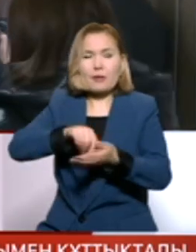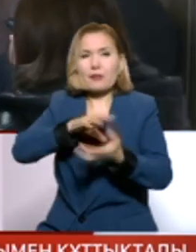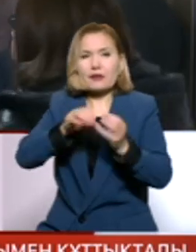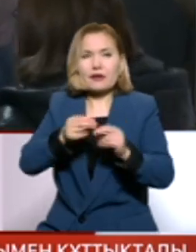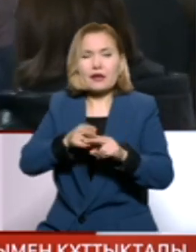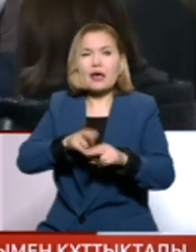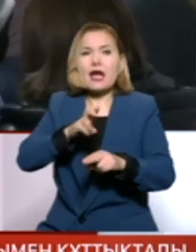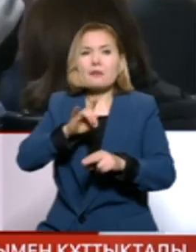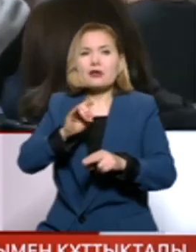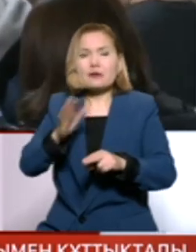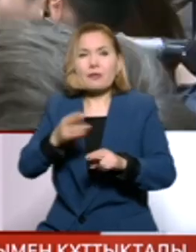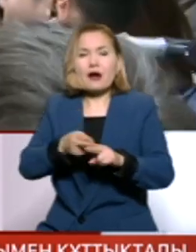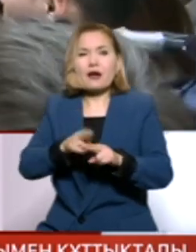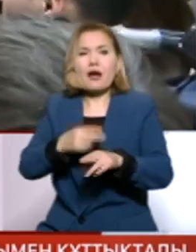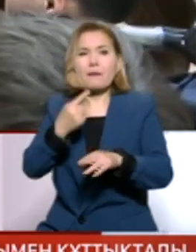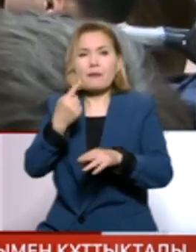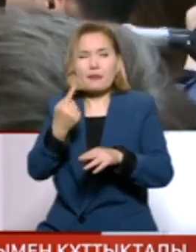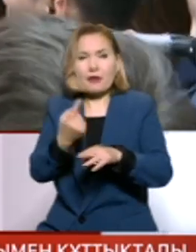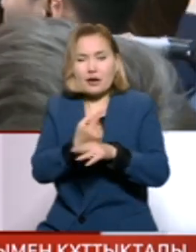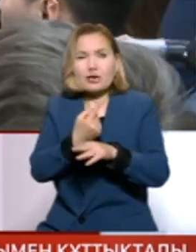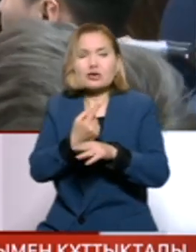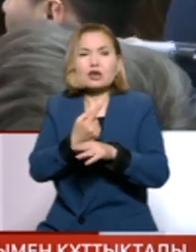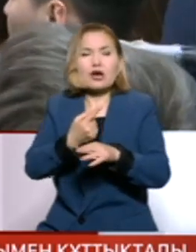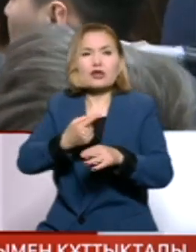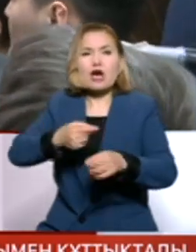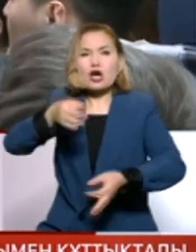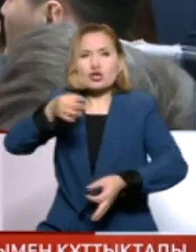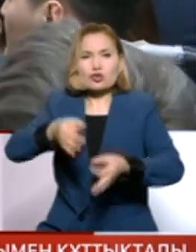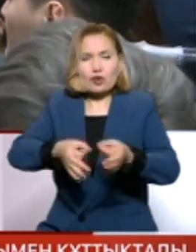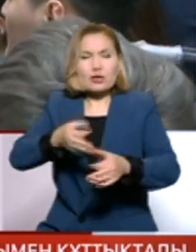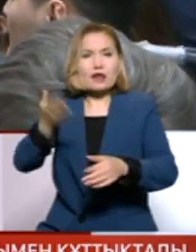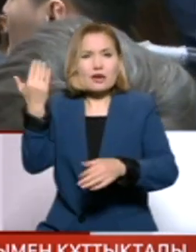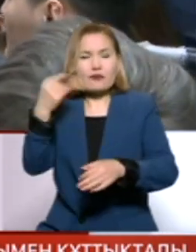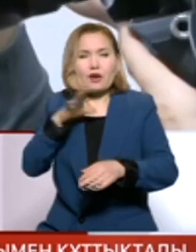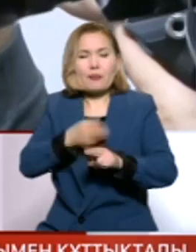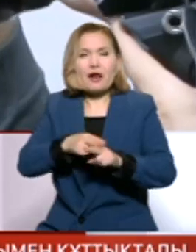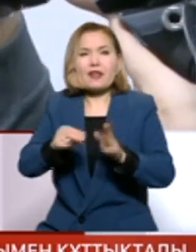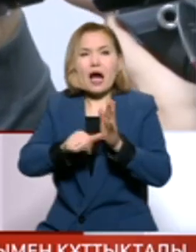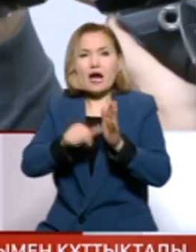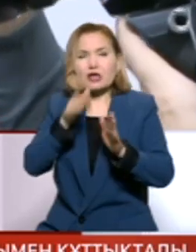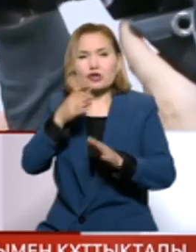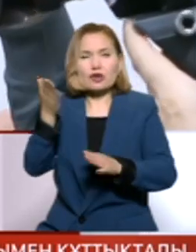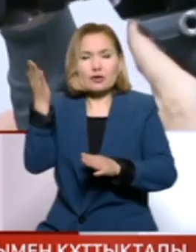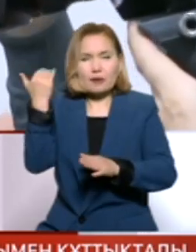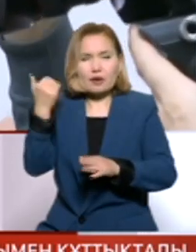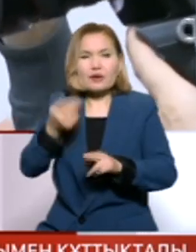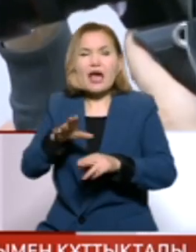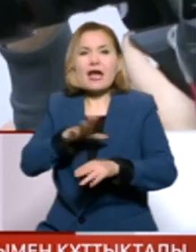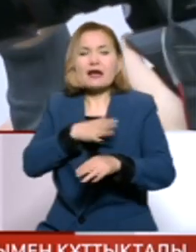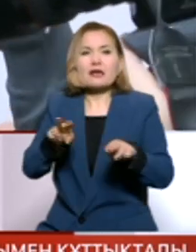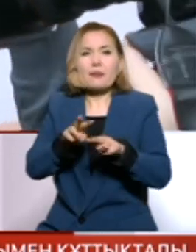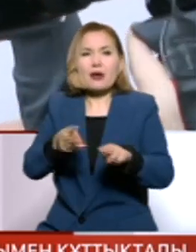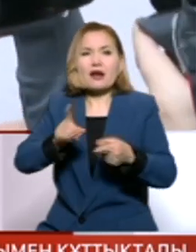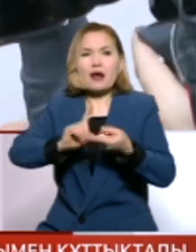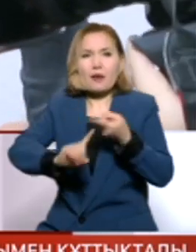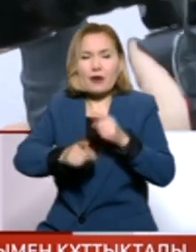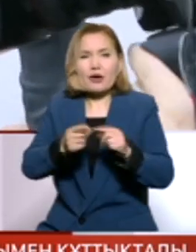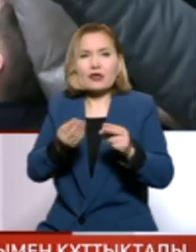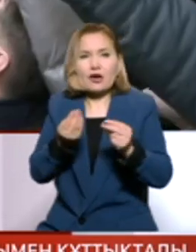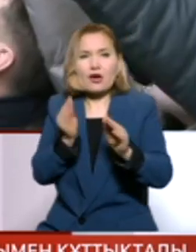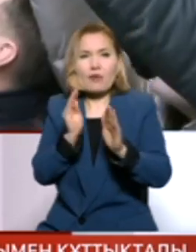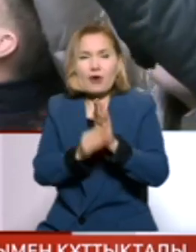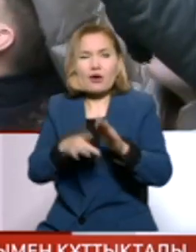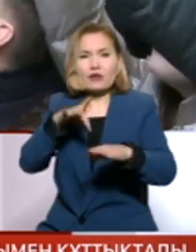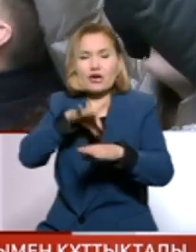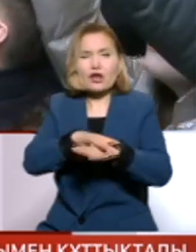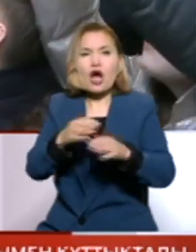Қуаныш Бишімбаевқа қатысты алғашқы соты емес. Осыдан 6 жыл бұрын экс-министр сыбайлас жемқорлыққа қатысты